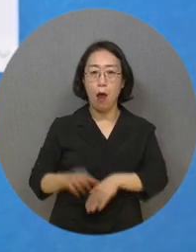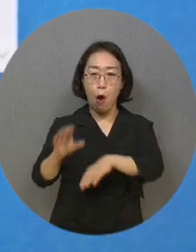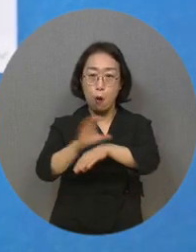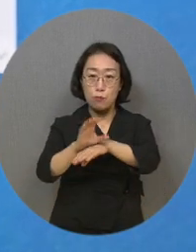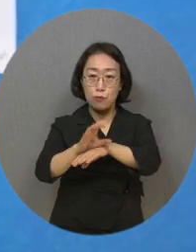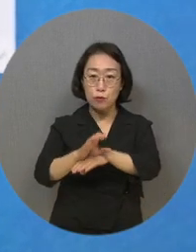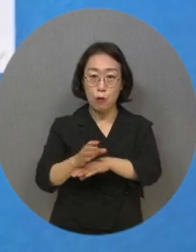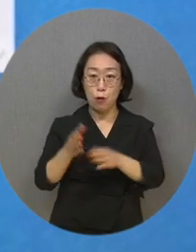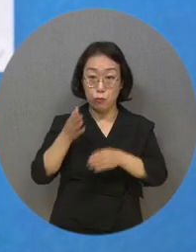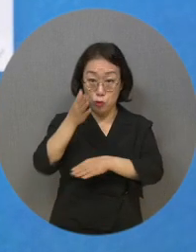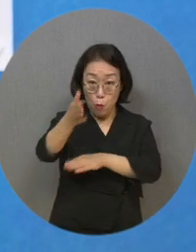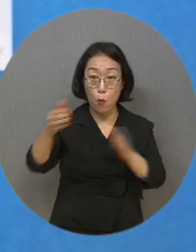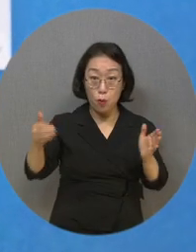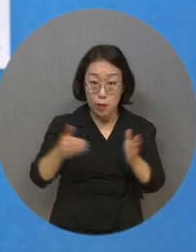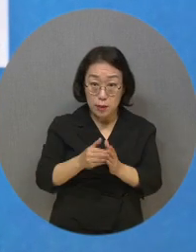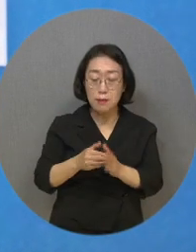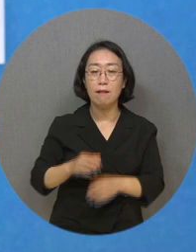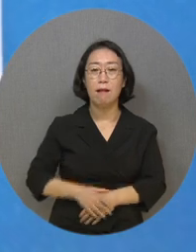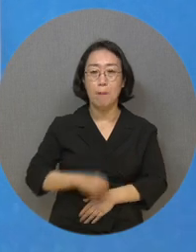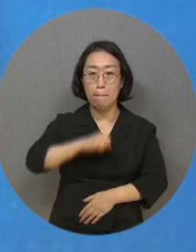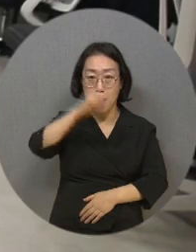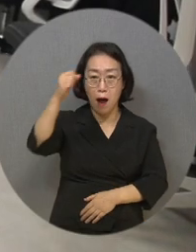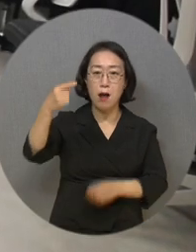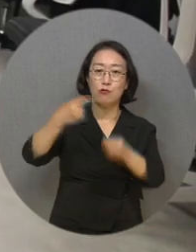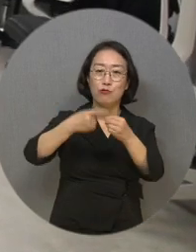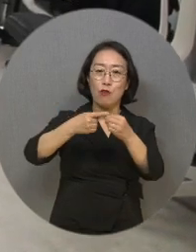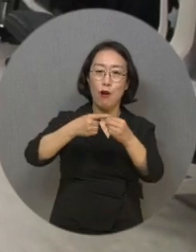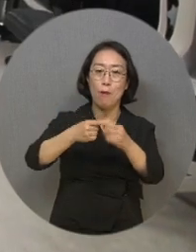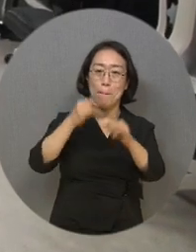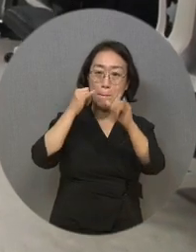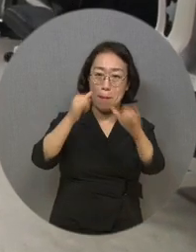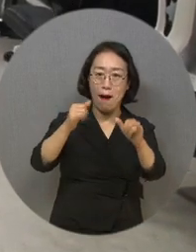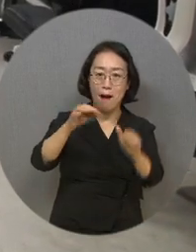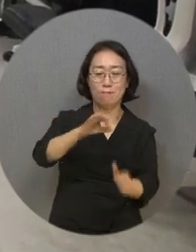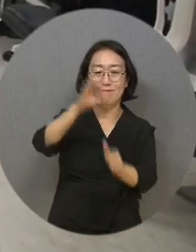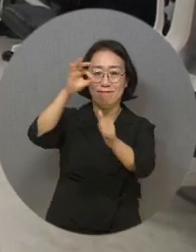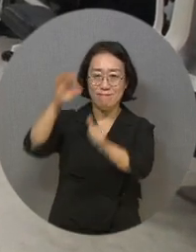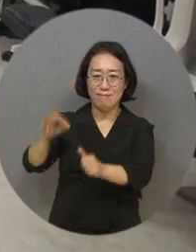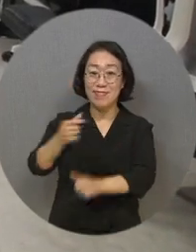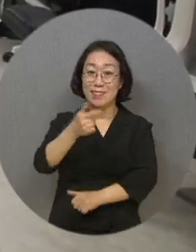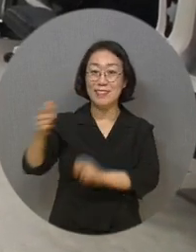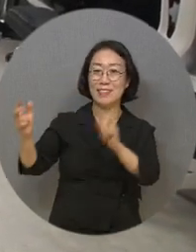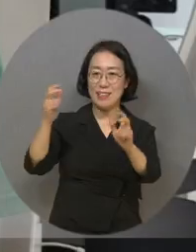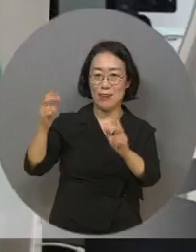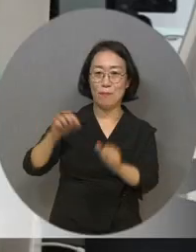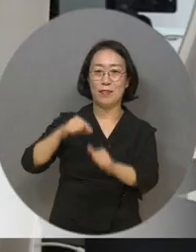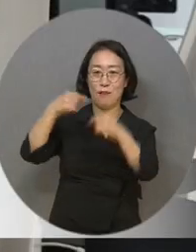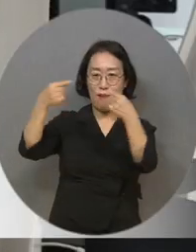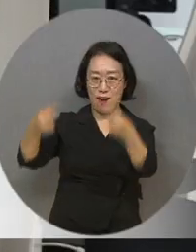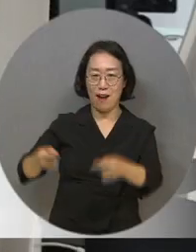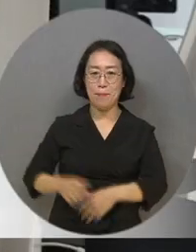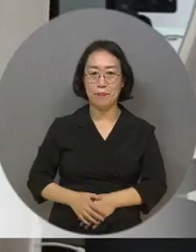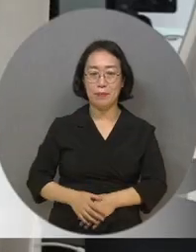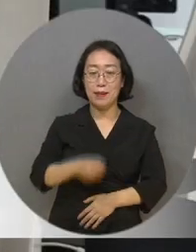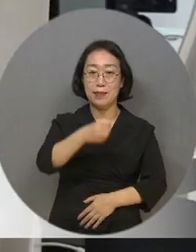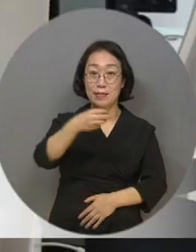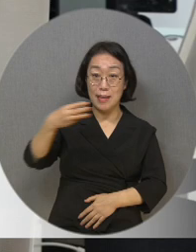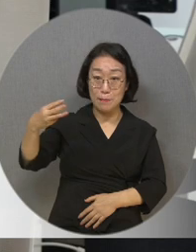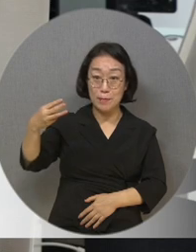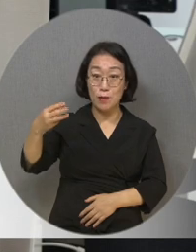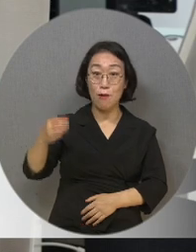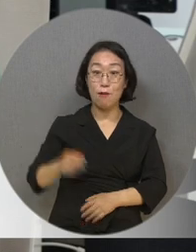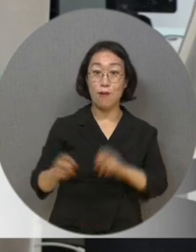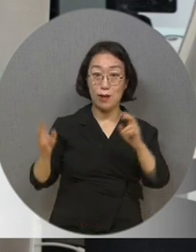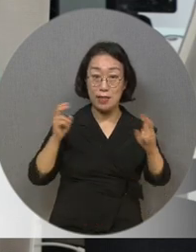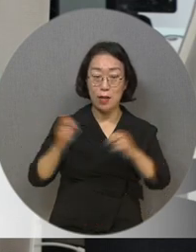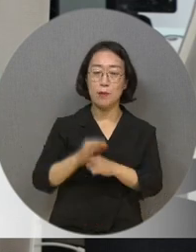졸업, 대기업에 전격 발탁될 만큼 업계에선 정평이 난 유능한 인재입니다. 삼성 SDS